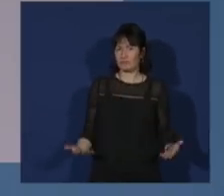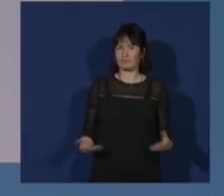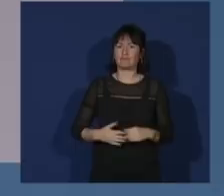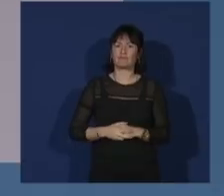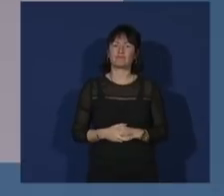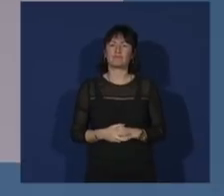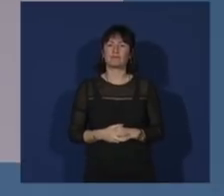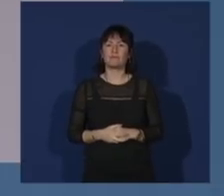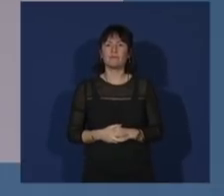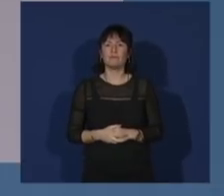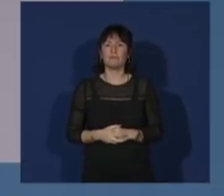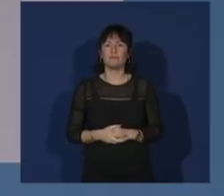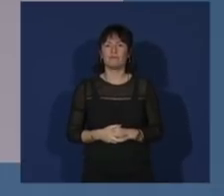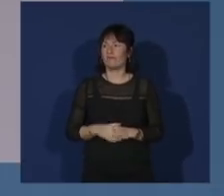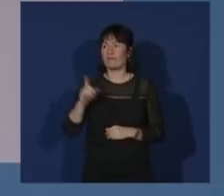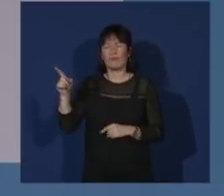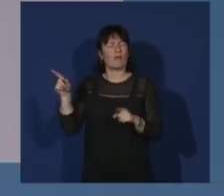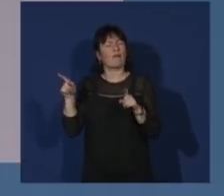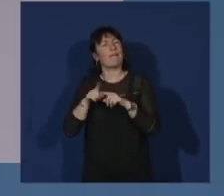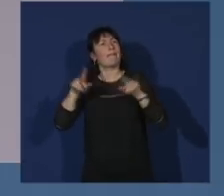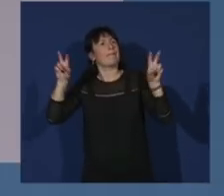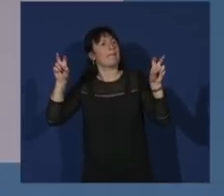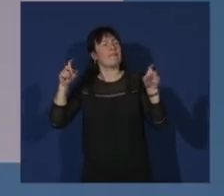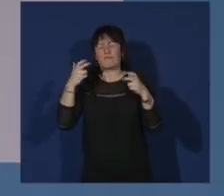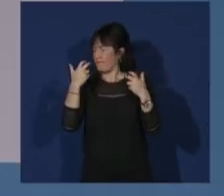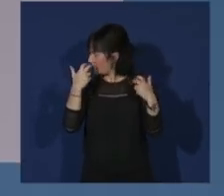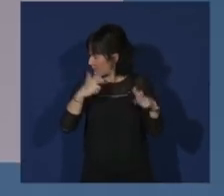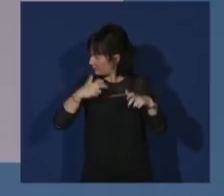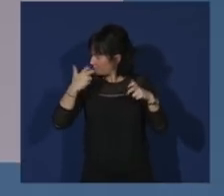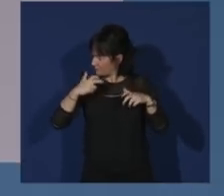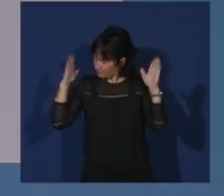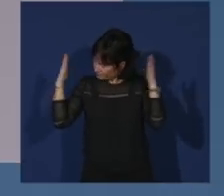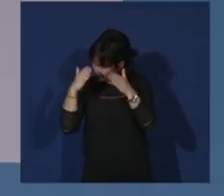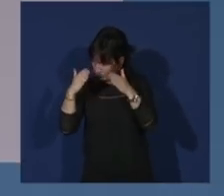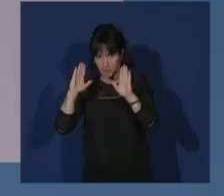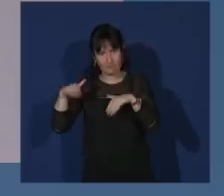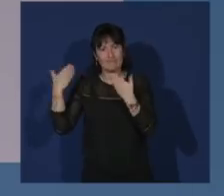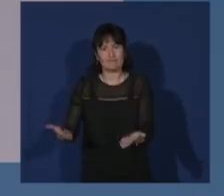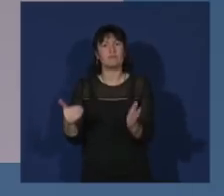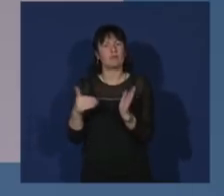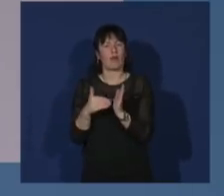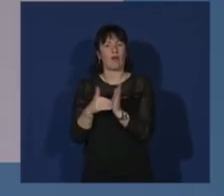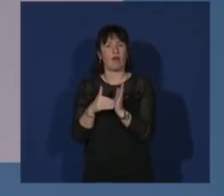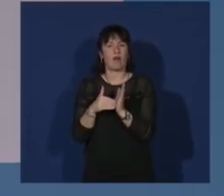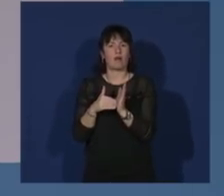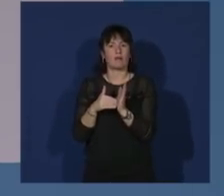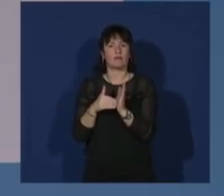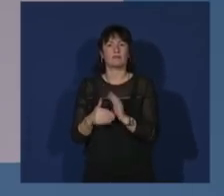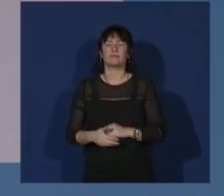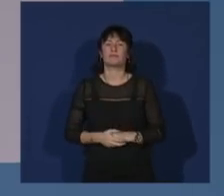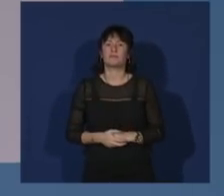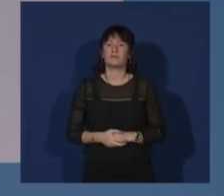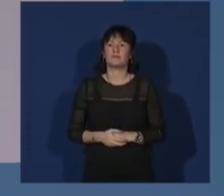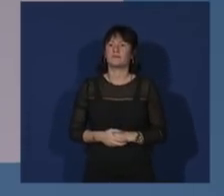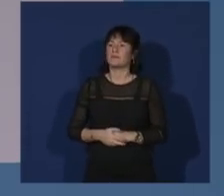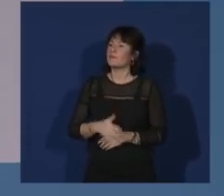présidentielle. Et l'aveuglement qui les frappait alors, eh bien, c'est le même aveuglement qui les frappe aujourd'hui. Et cher